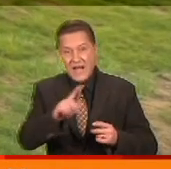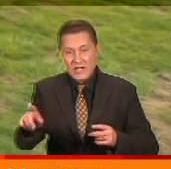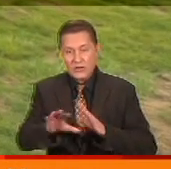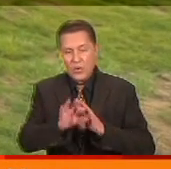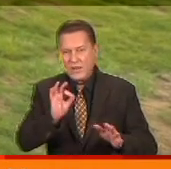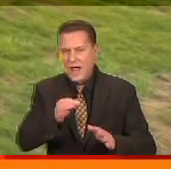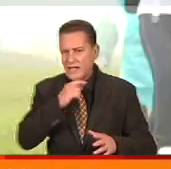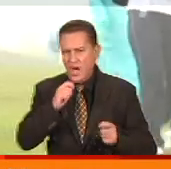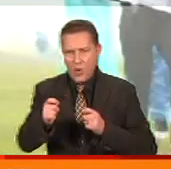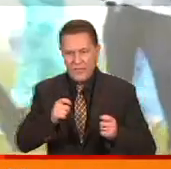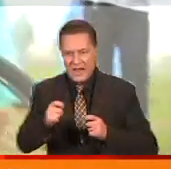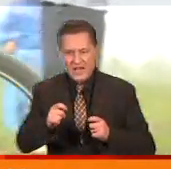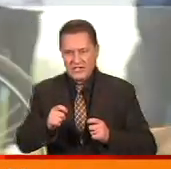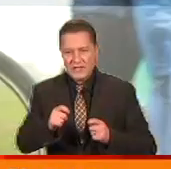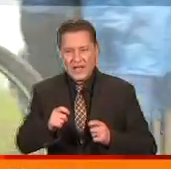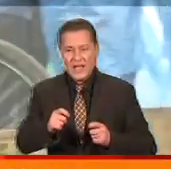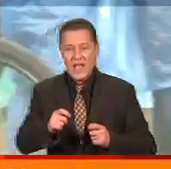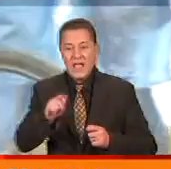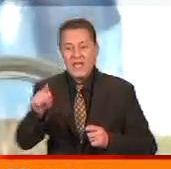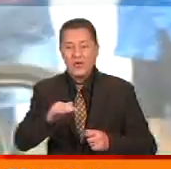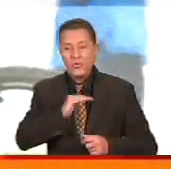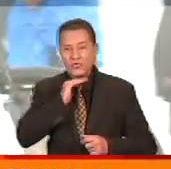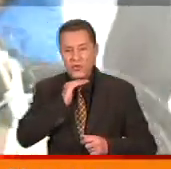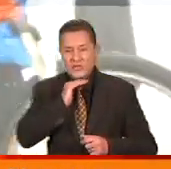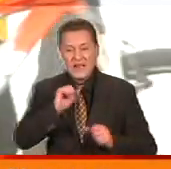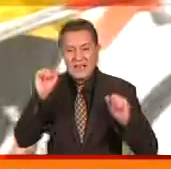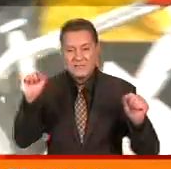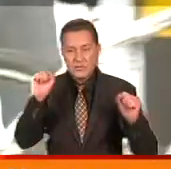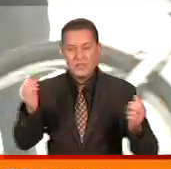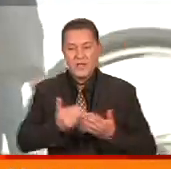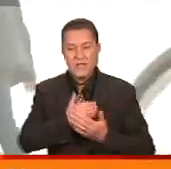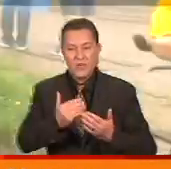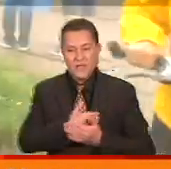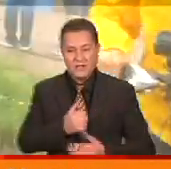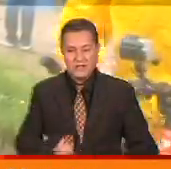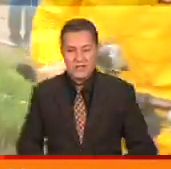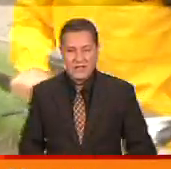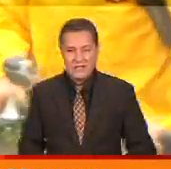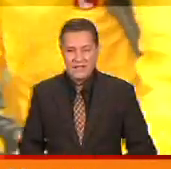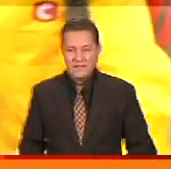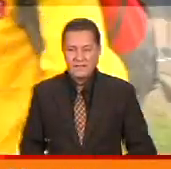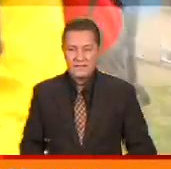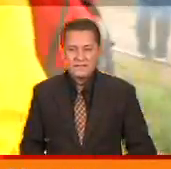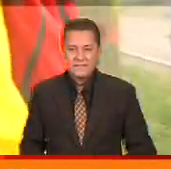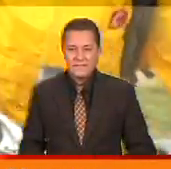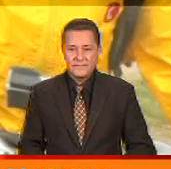обирайте обережно, їх тут удосталь і для спортсменів, і для новачків. Що менше зірочок, то легше.